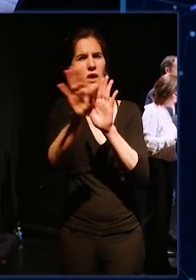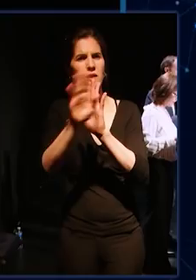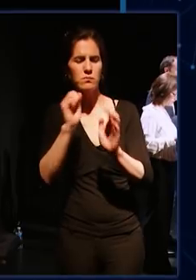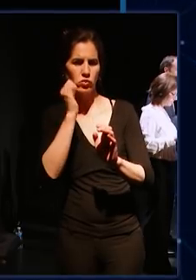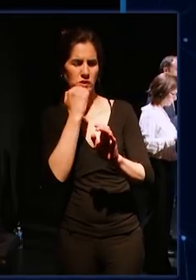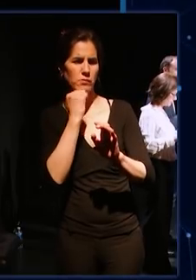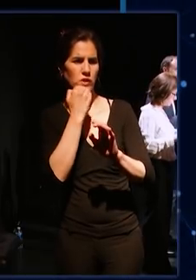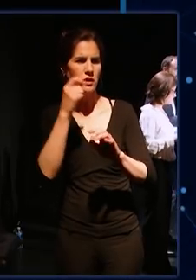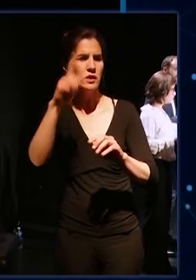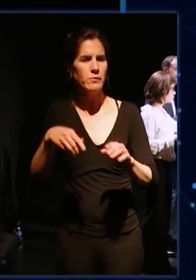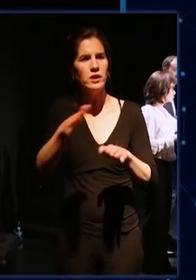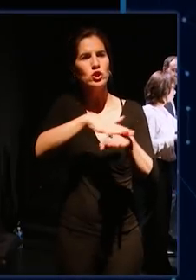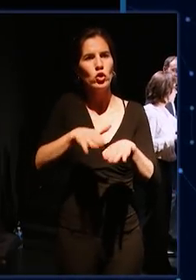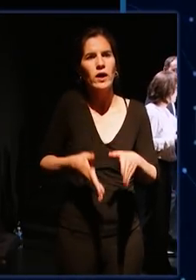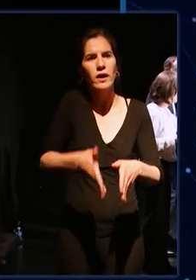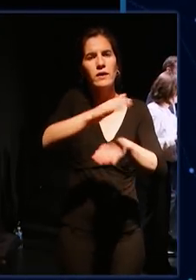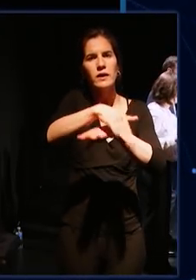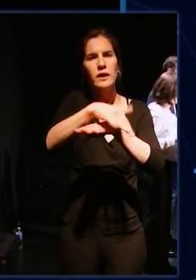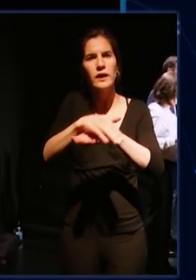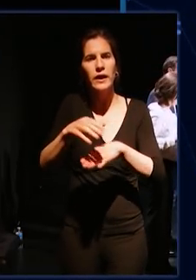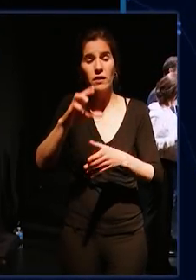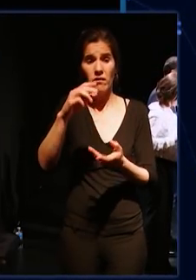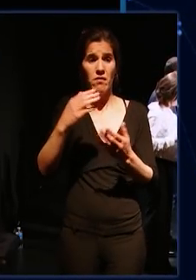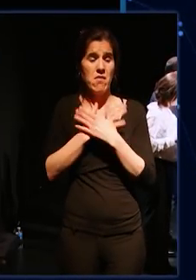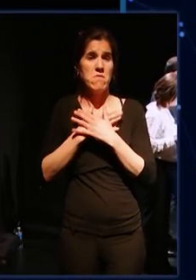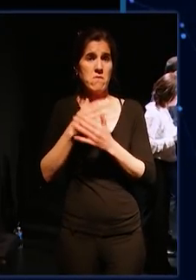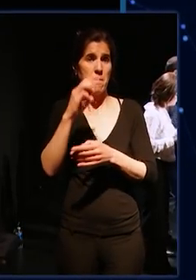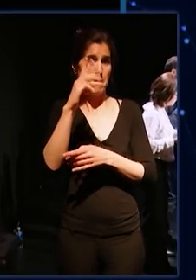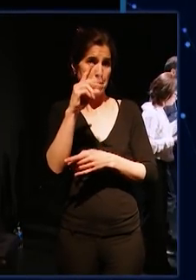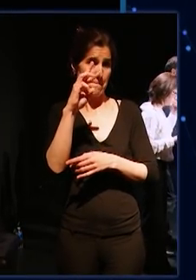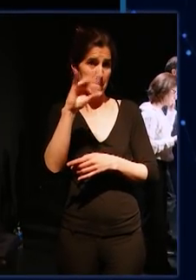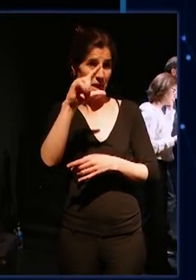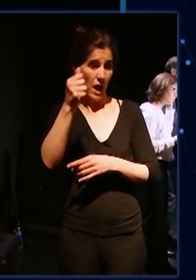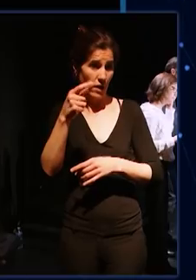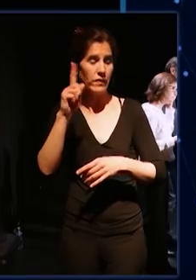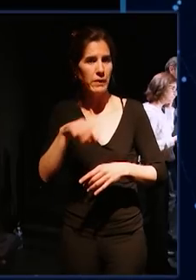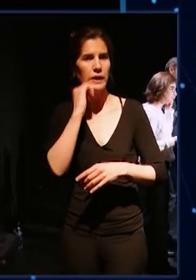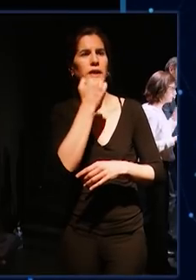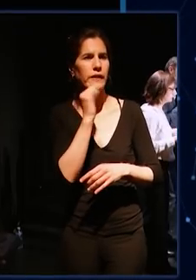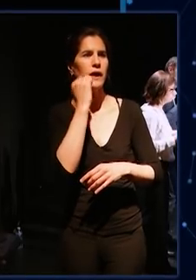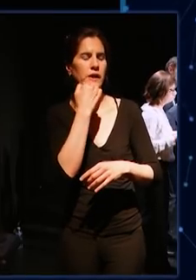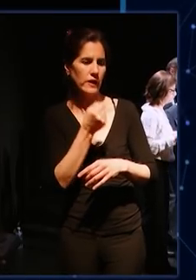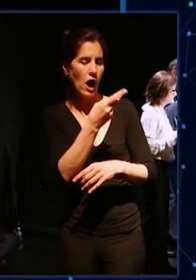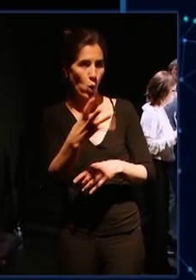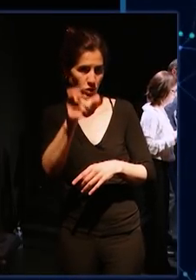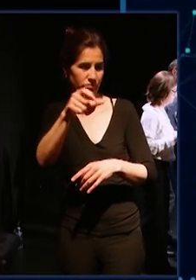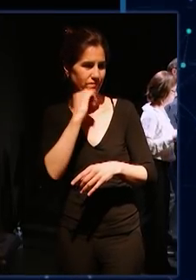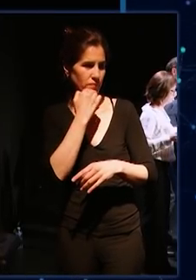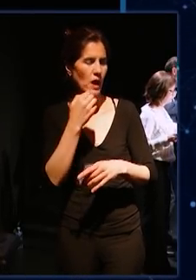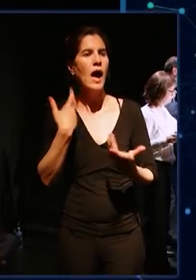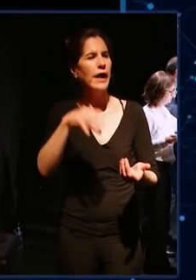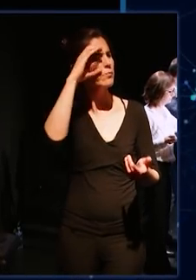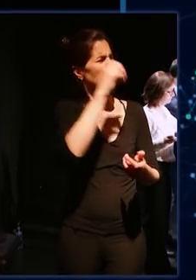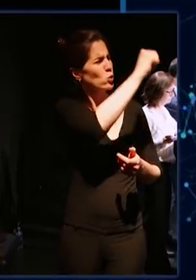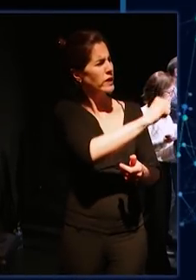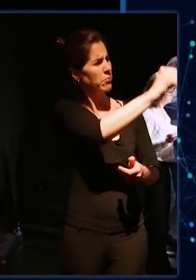Pilar han estat també objecte de crítica per alguns partits de l'oposició. I ara sí, que anem a començar ja sentint-los amb ells, que al final és el que importa, i